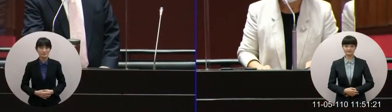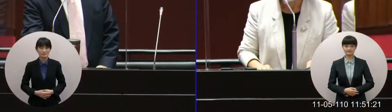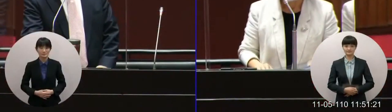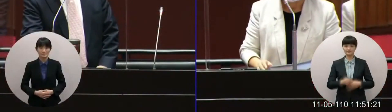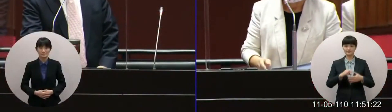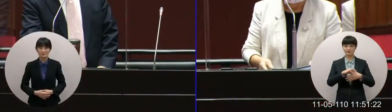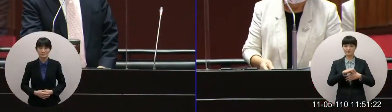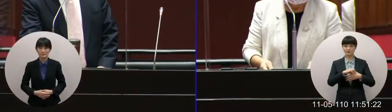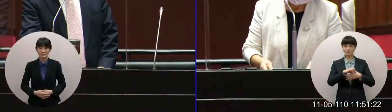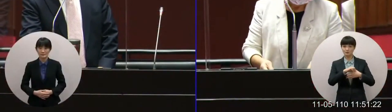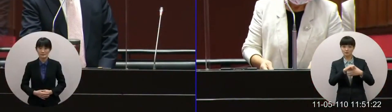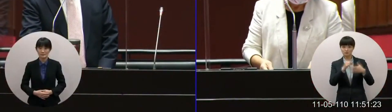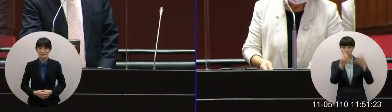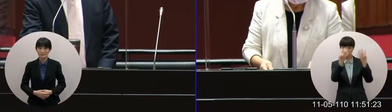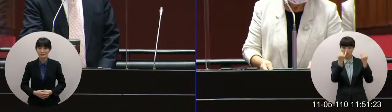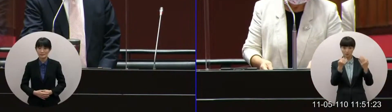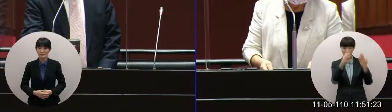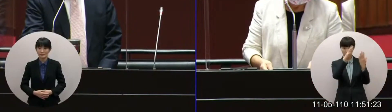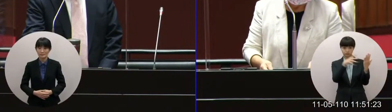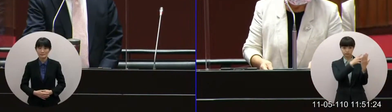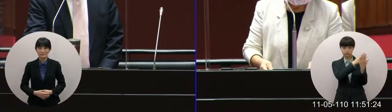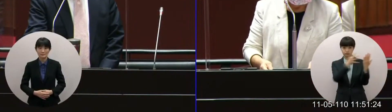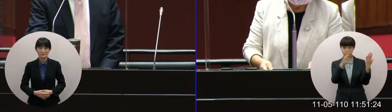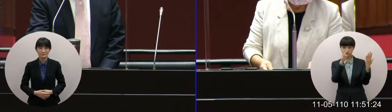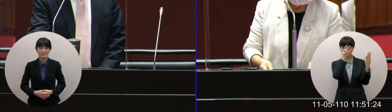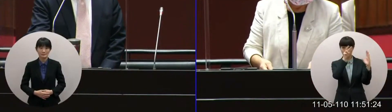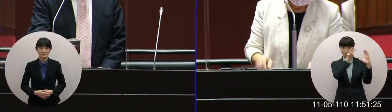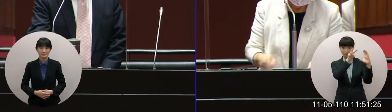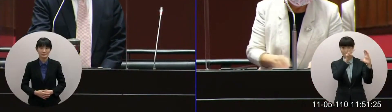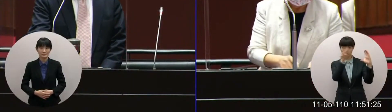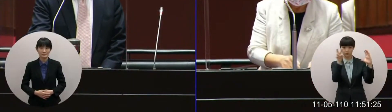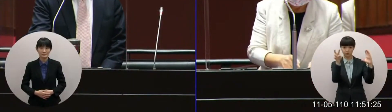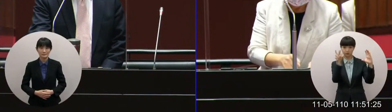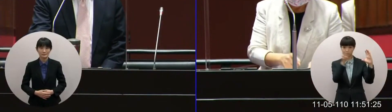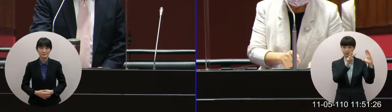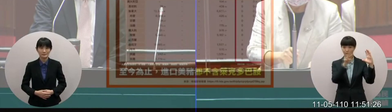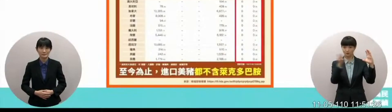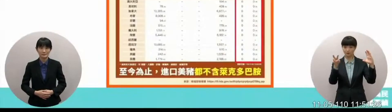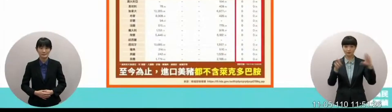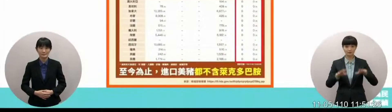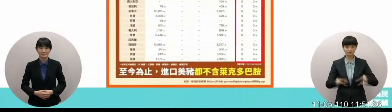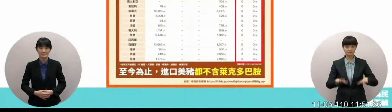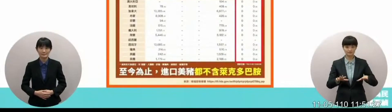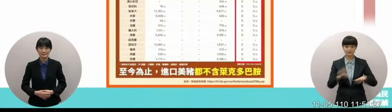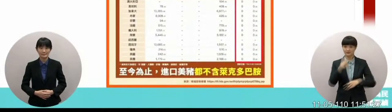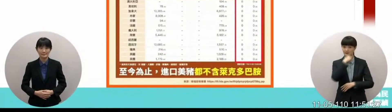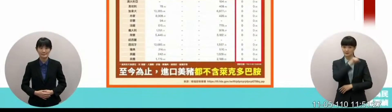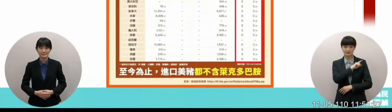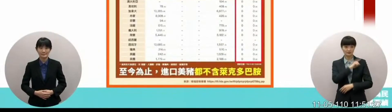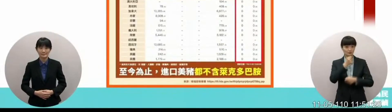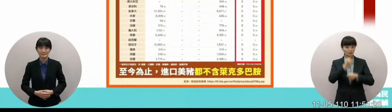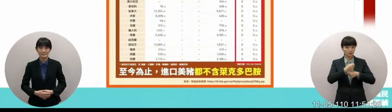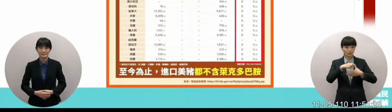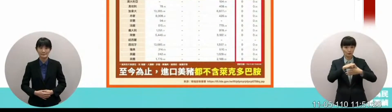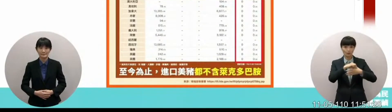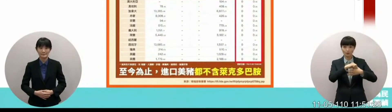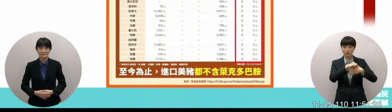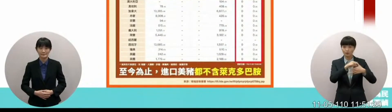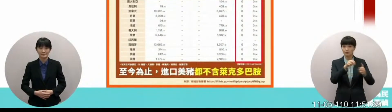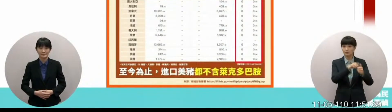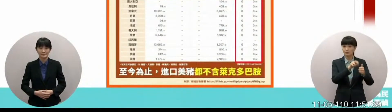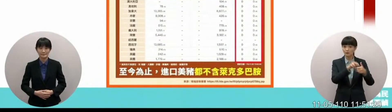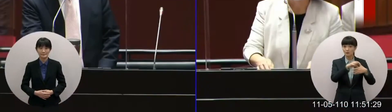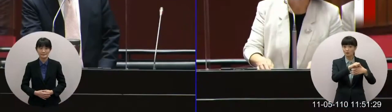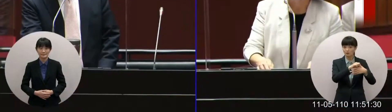肉饼的仪表板哦，上面看到我们台湾自产的猪肉，市场